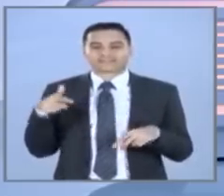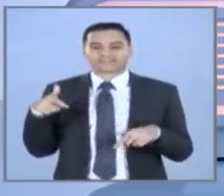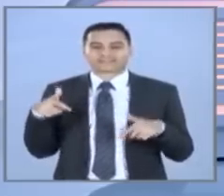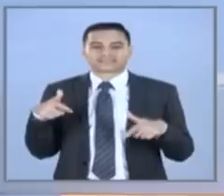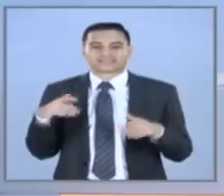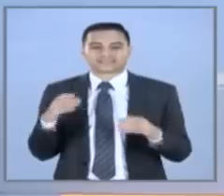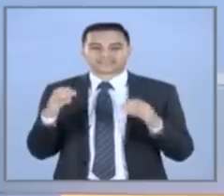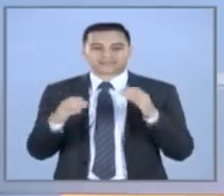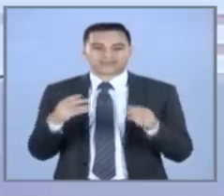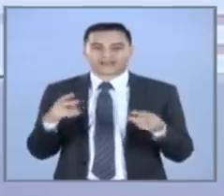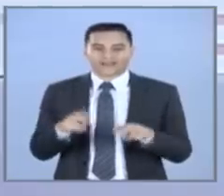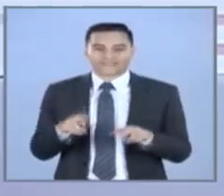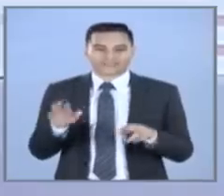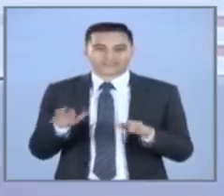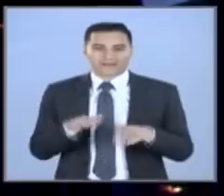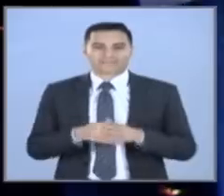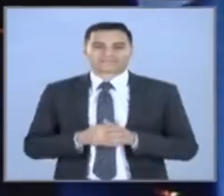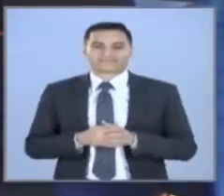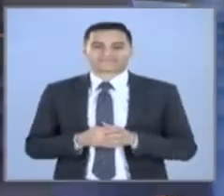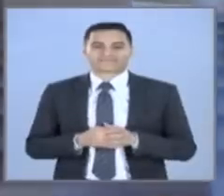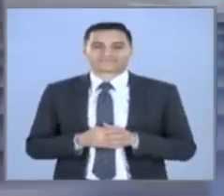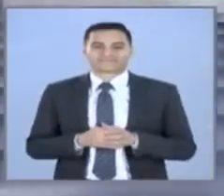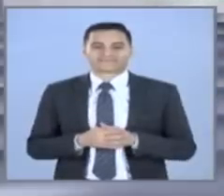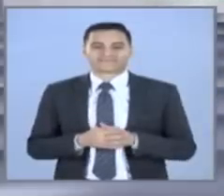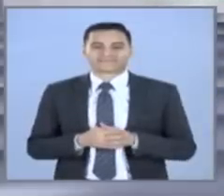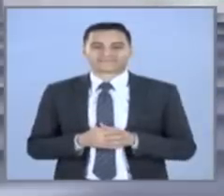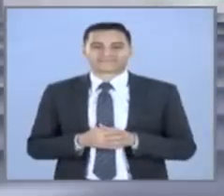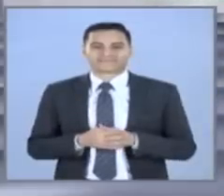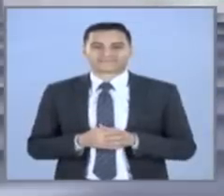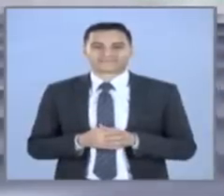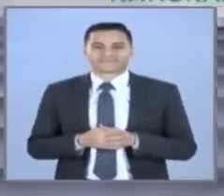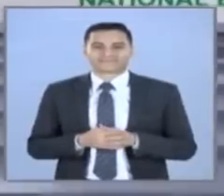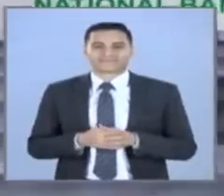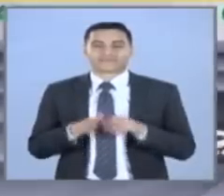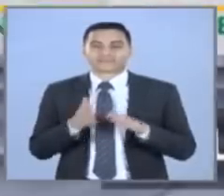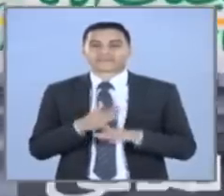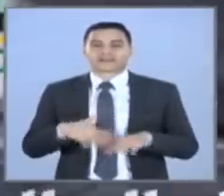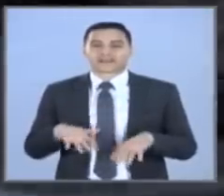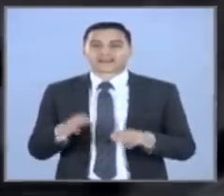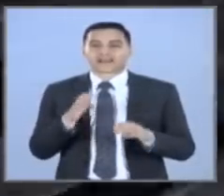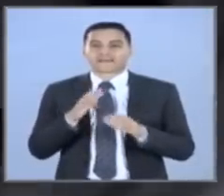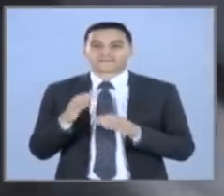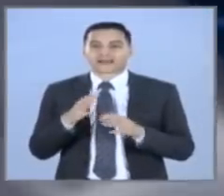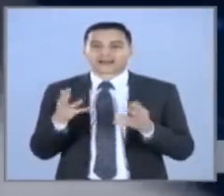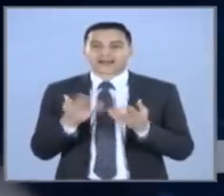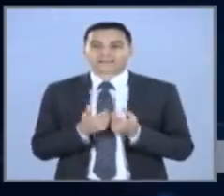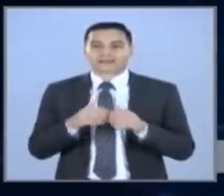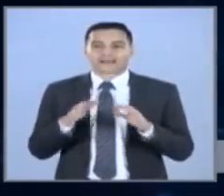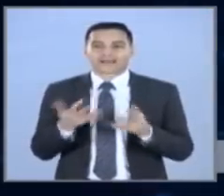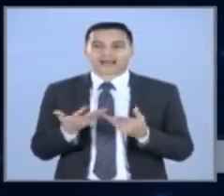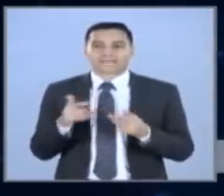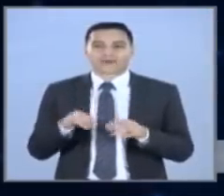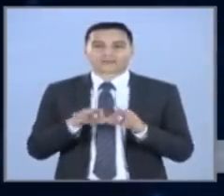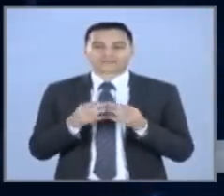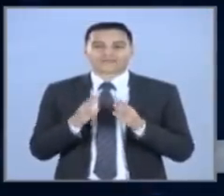و وبكده يبقى إجمالي النقط اللي حصلت عليها